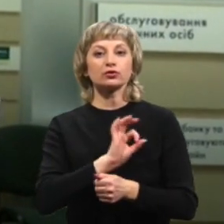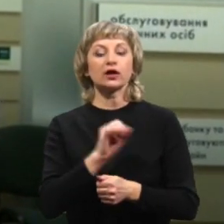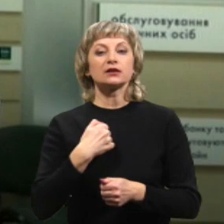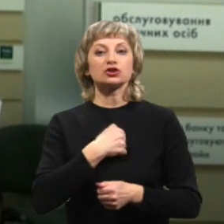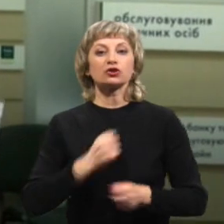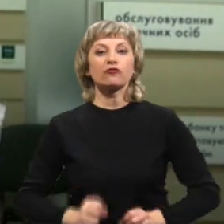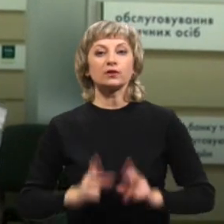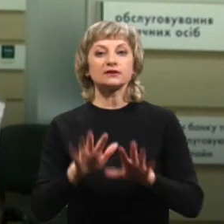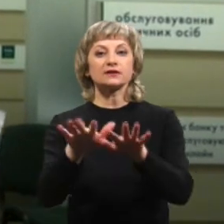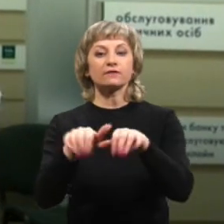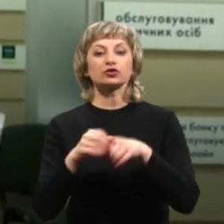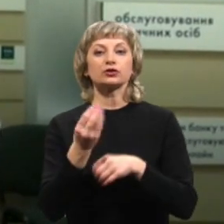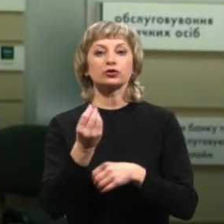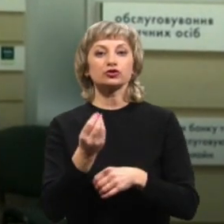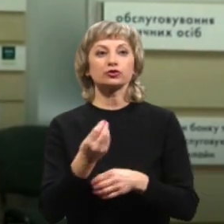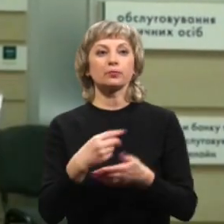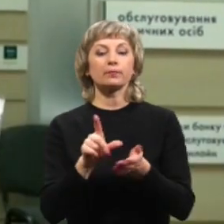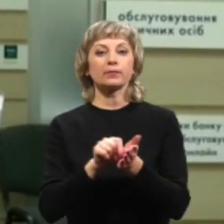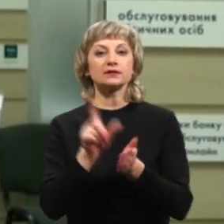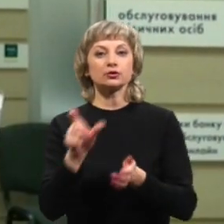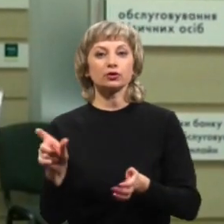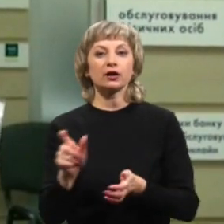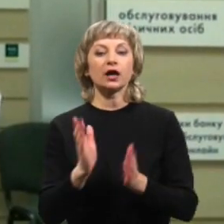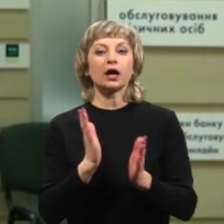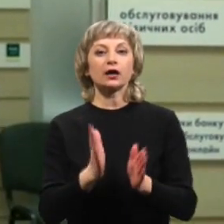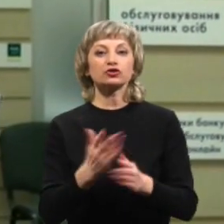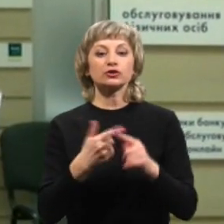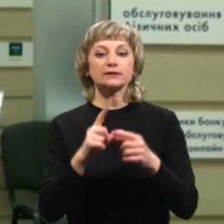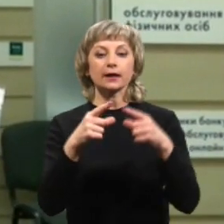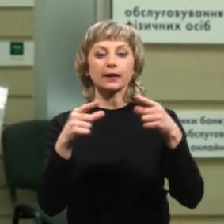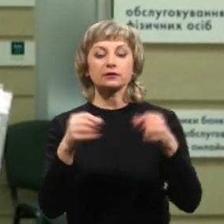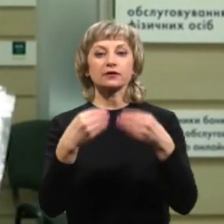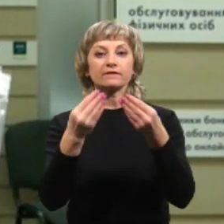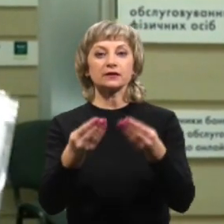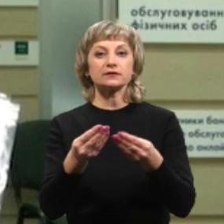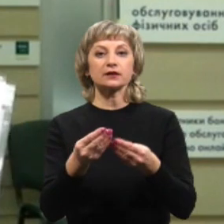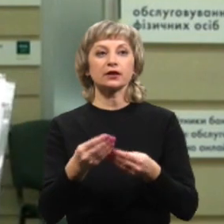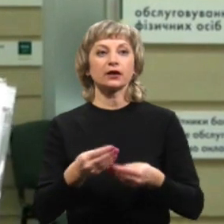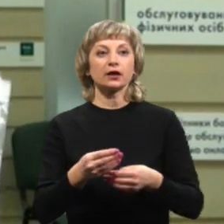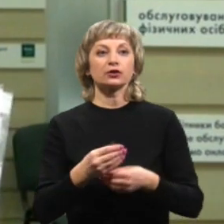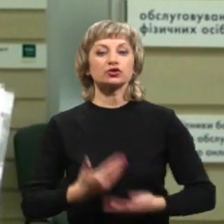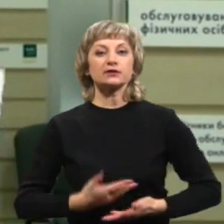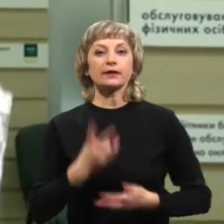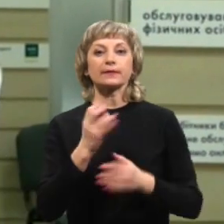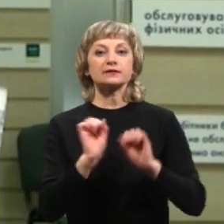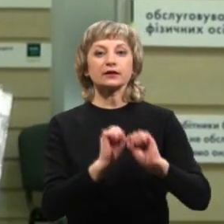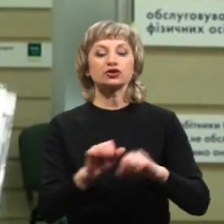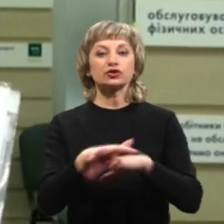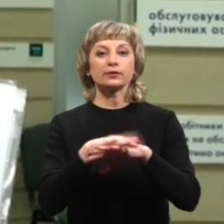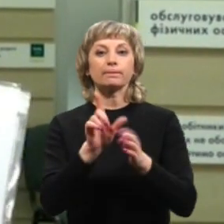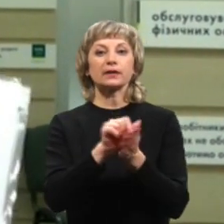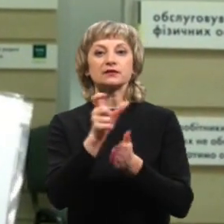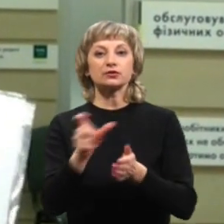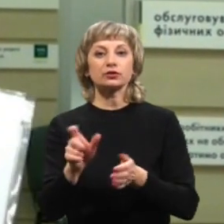для заволодіння грошовими коштами пенсіонерів. Адже ця картка видається для соціально незахищених верств населення, це для пенсіонерів